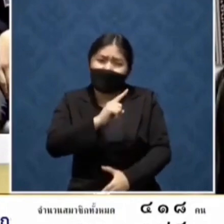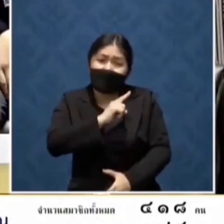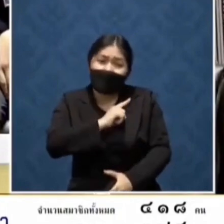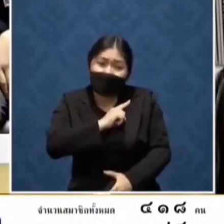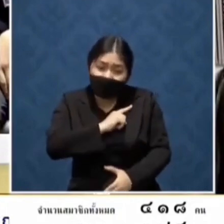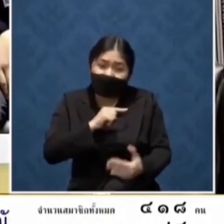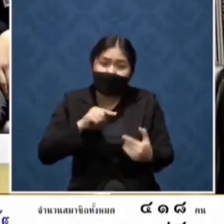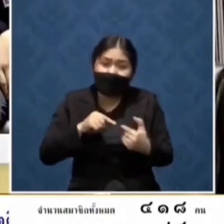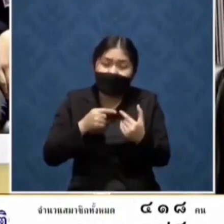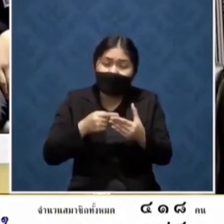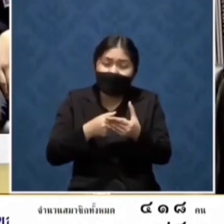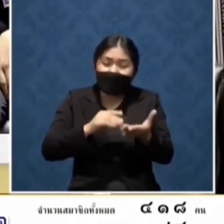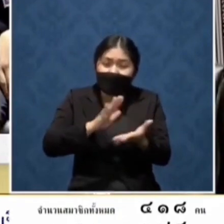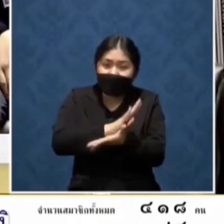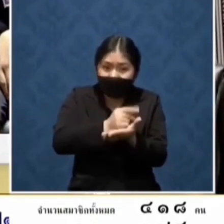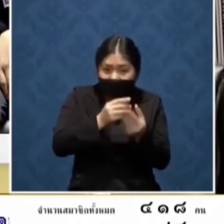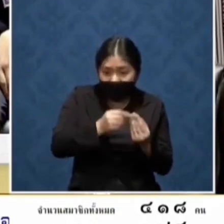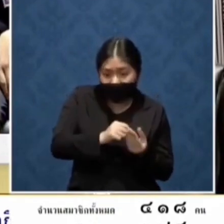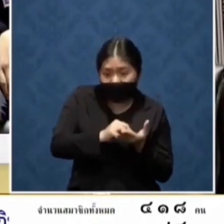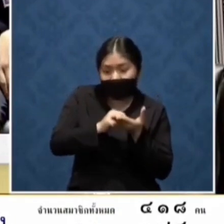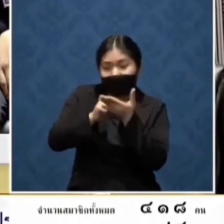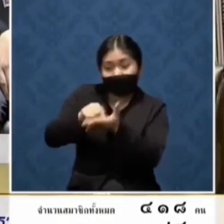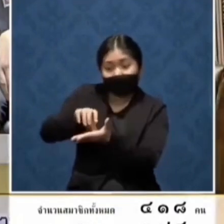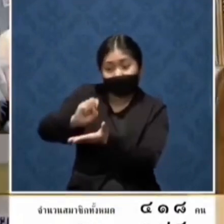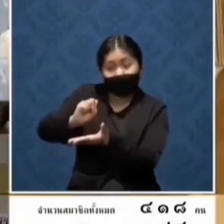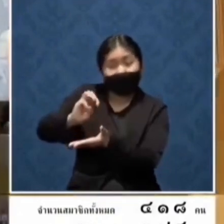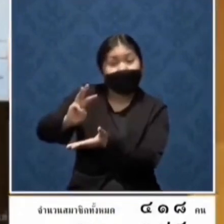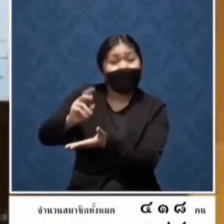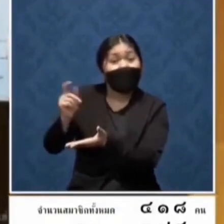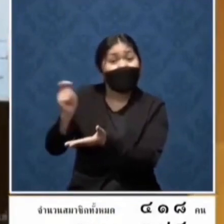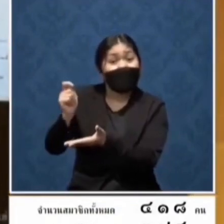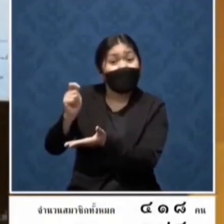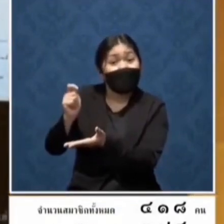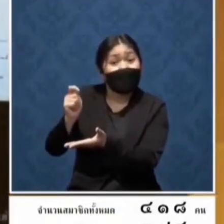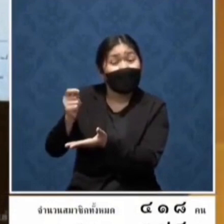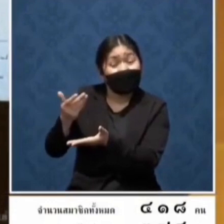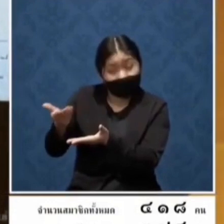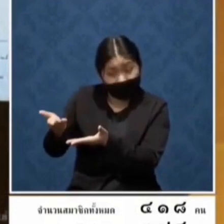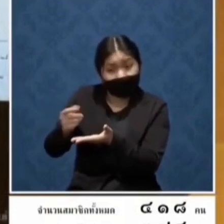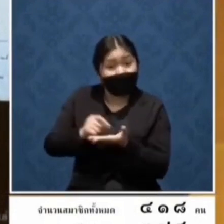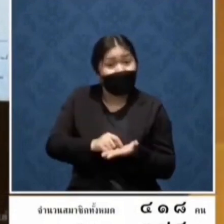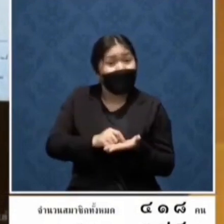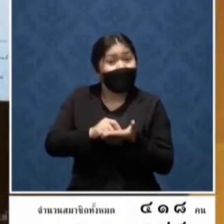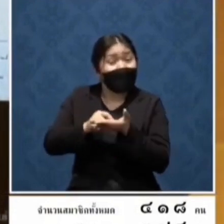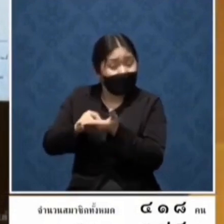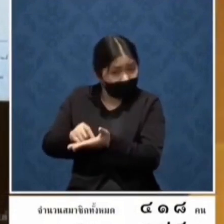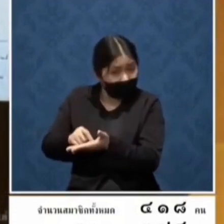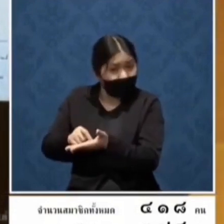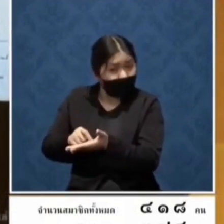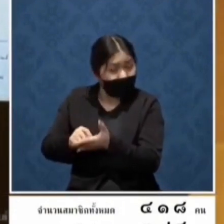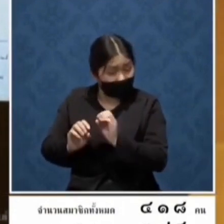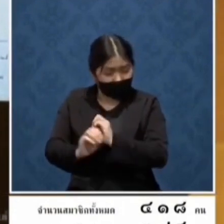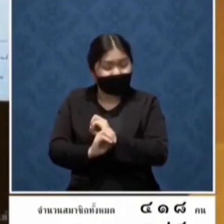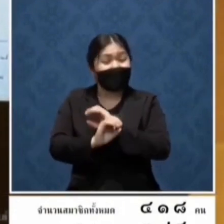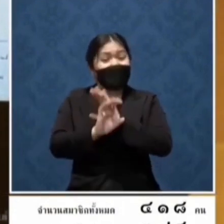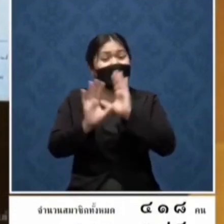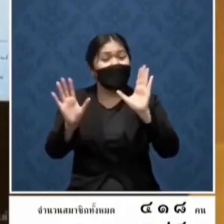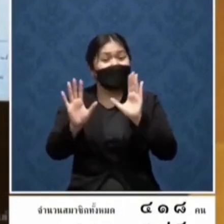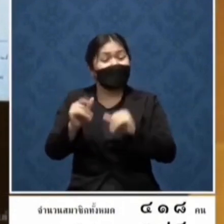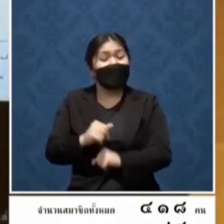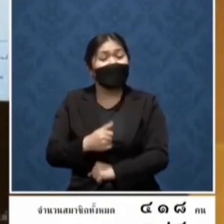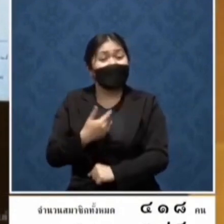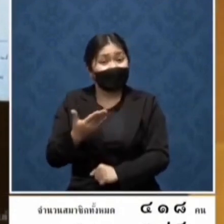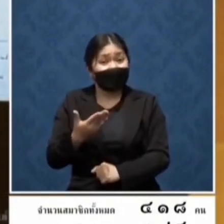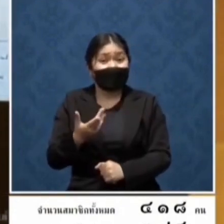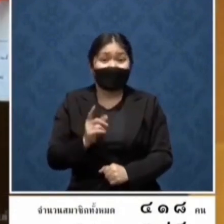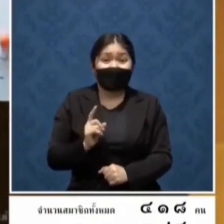งรีพอร์ตให้กับสว.อ่างเรียกว่าเจ้านายก็ชัดเจนดีว่าสถานะ